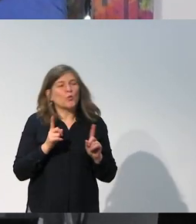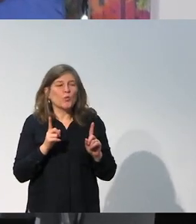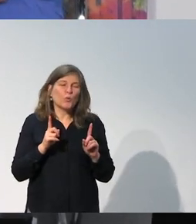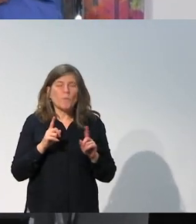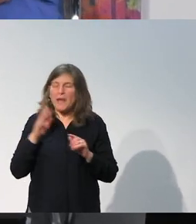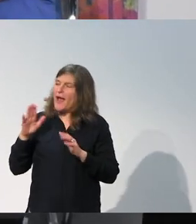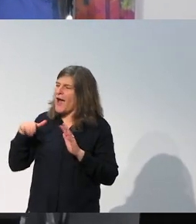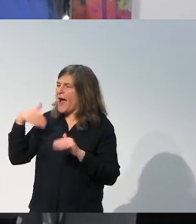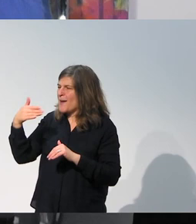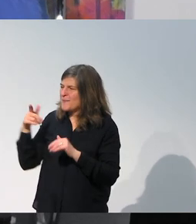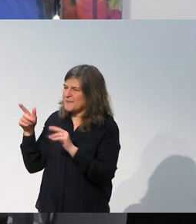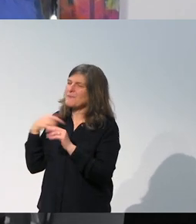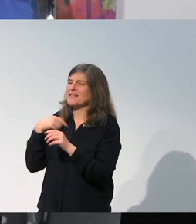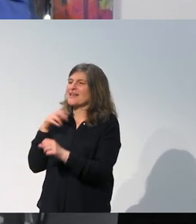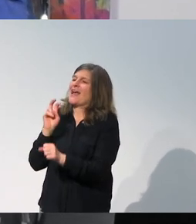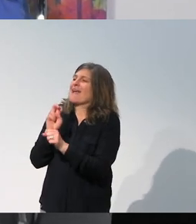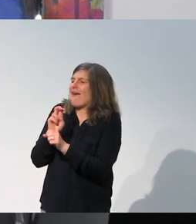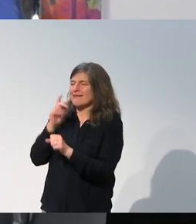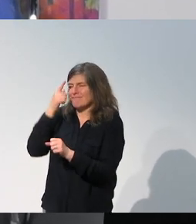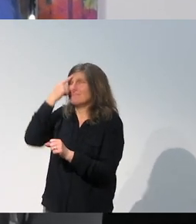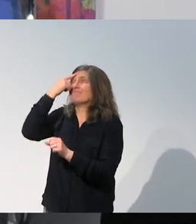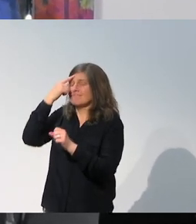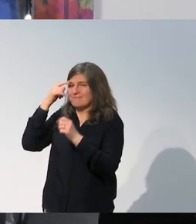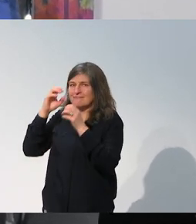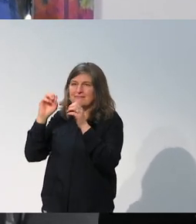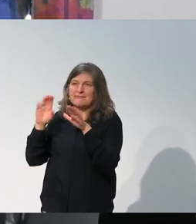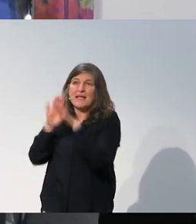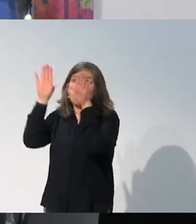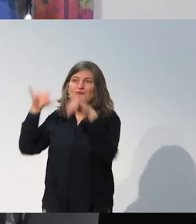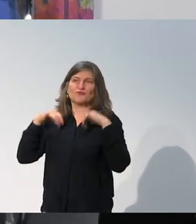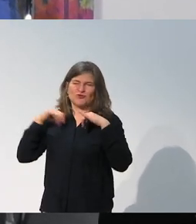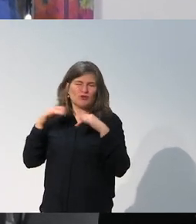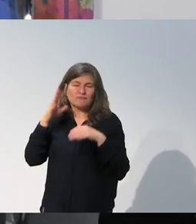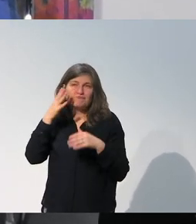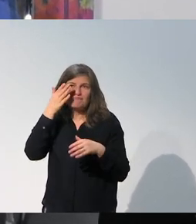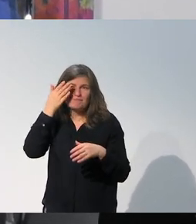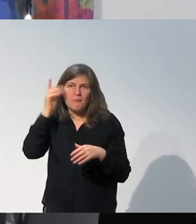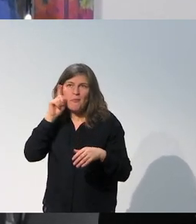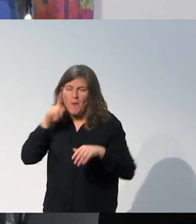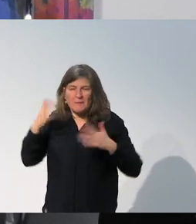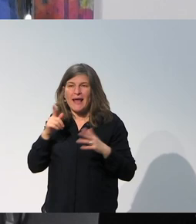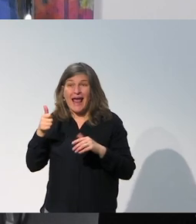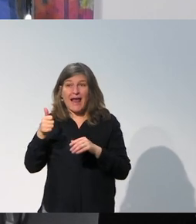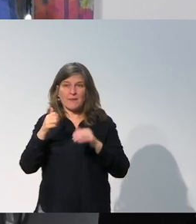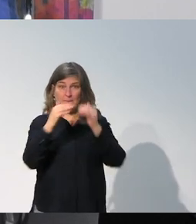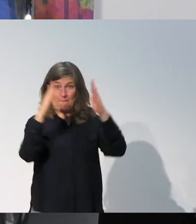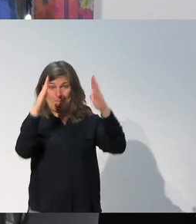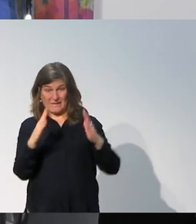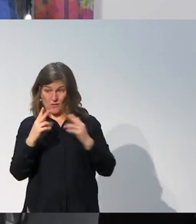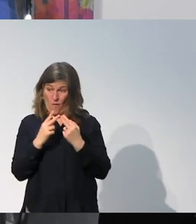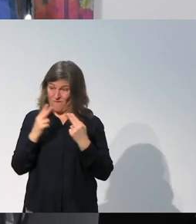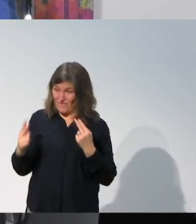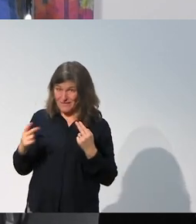reviendra là-dessus. Mais je l'ai gardée jeune, je ne sais pas pourquoi on y reviendra là-dessus aussi. Elle n'entre pas dans la maison, qui est quand même le